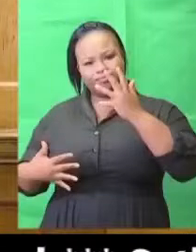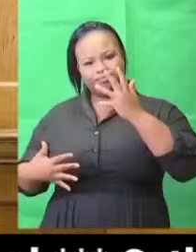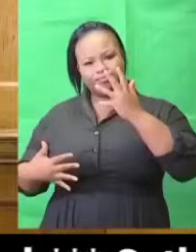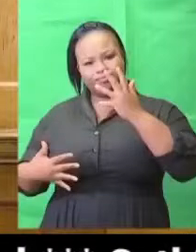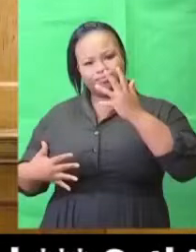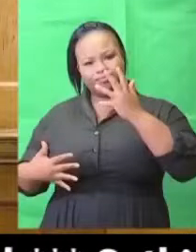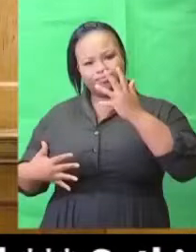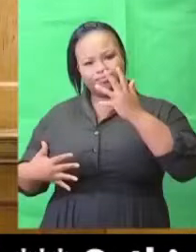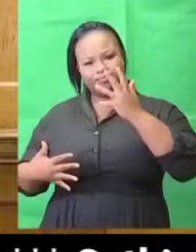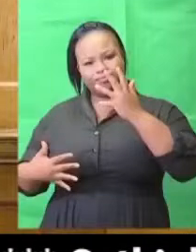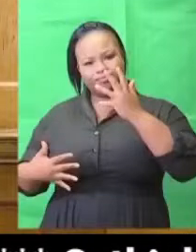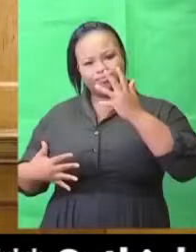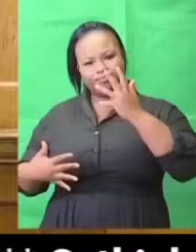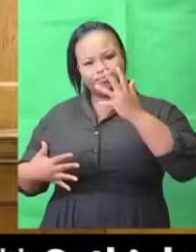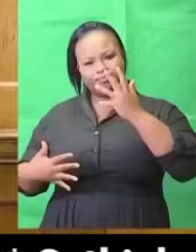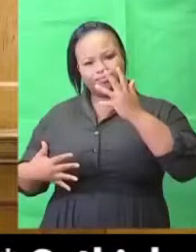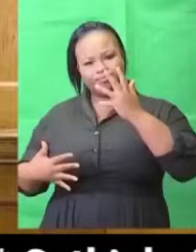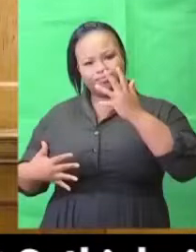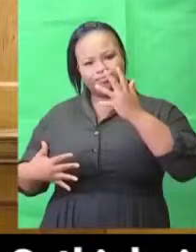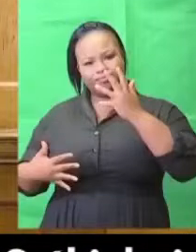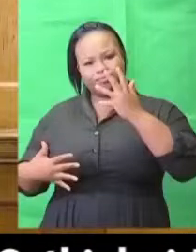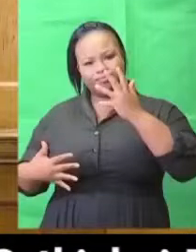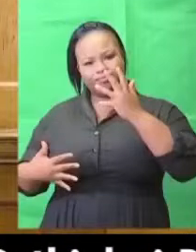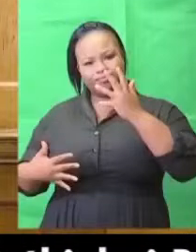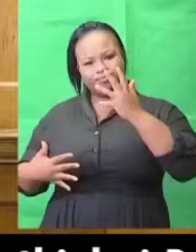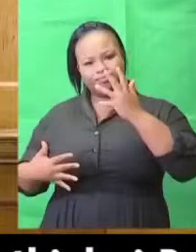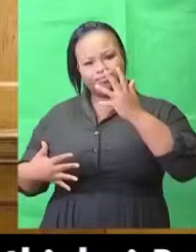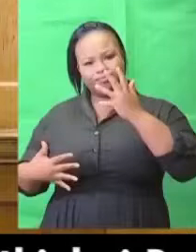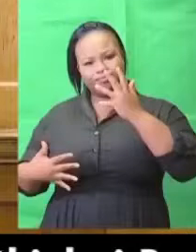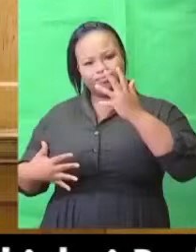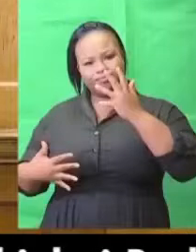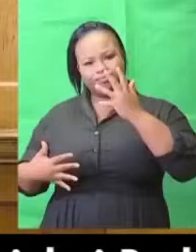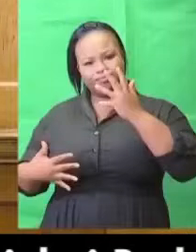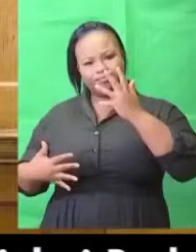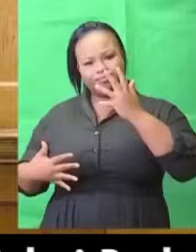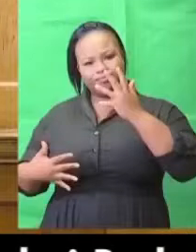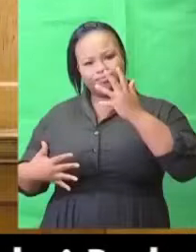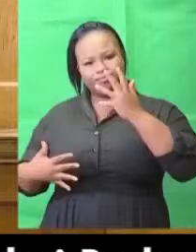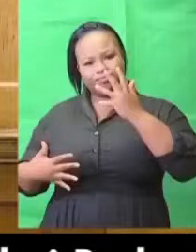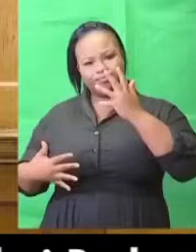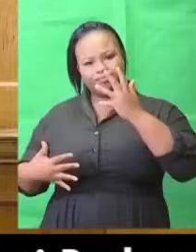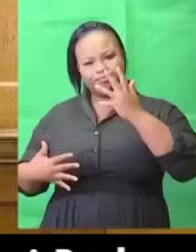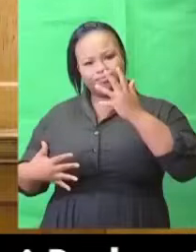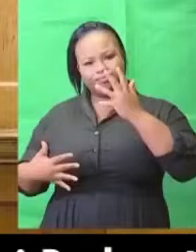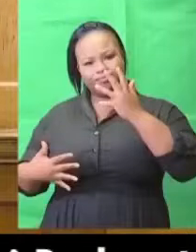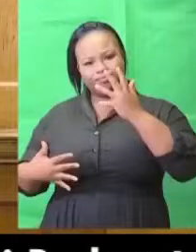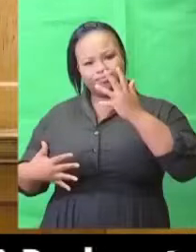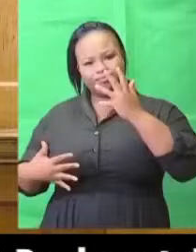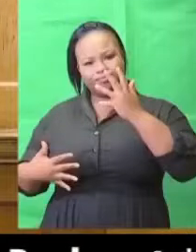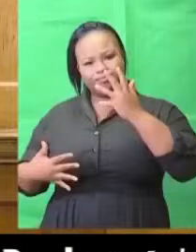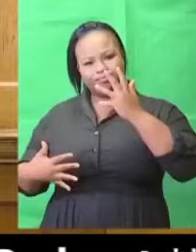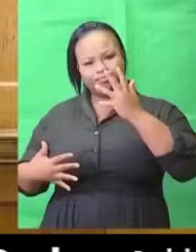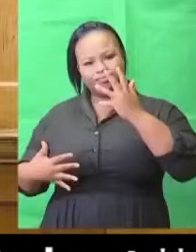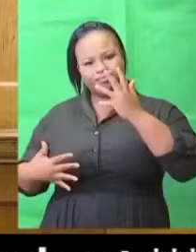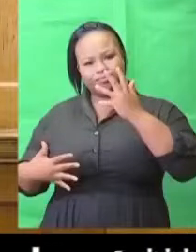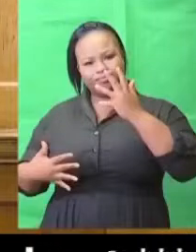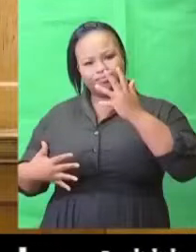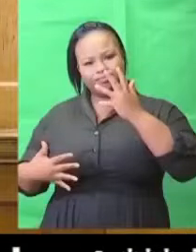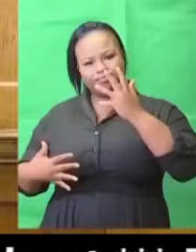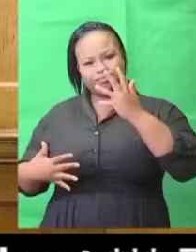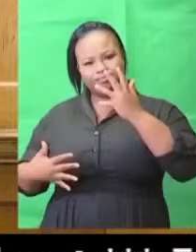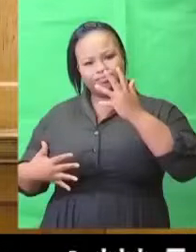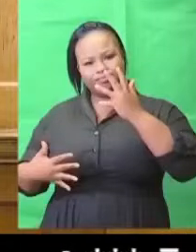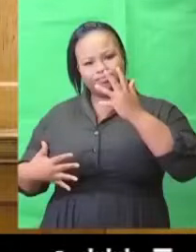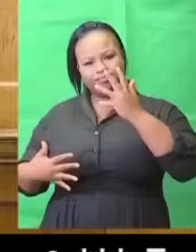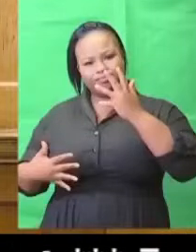ของผู้ถูกโจมตีคือมนุษยชาติที่จะจัดการมันและเมื่อจังทะเลาะกันอยู่มันก็สามารถแทรก